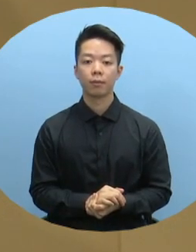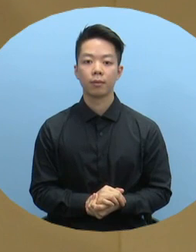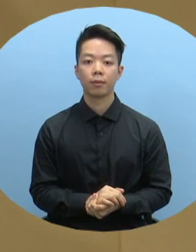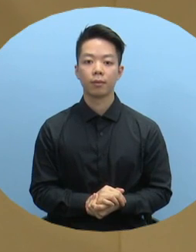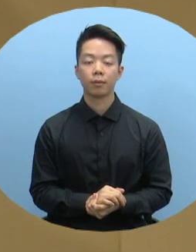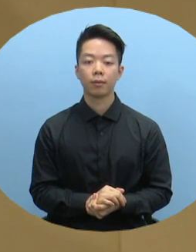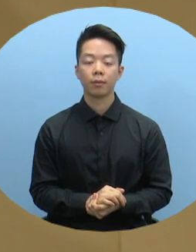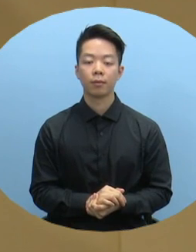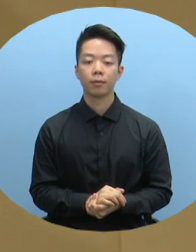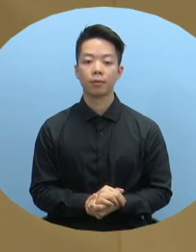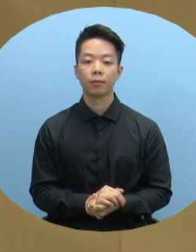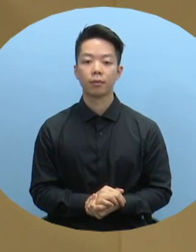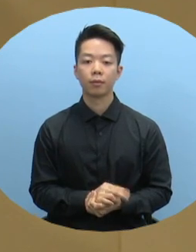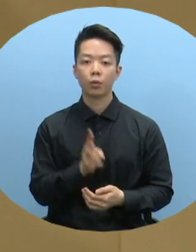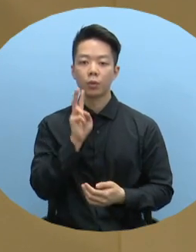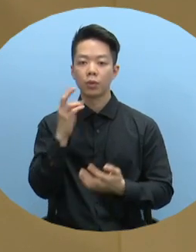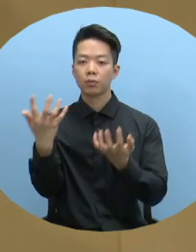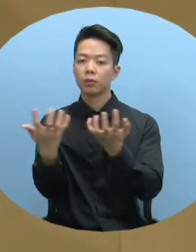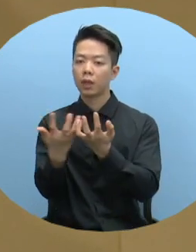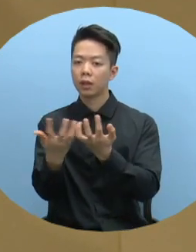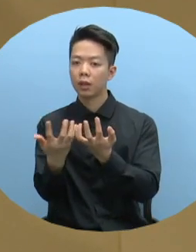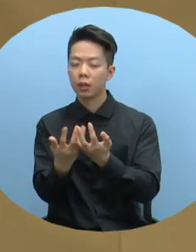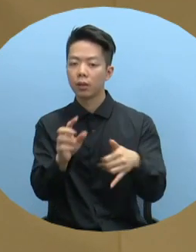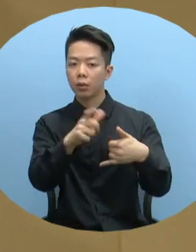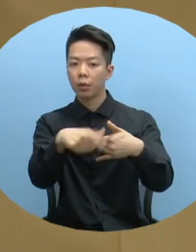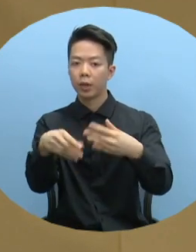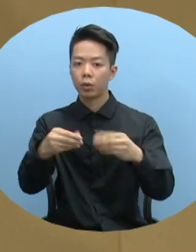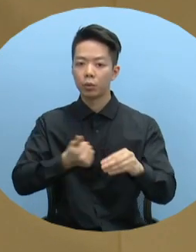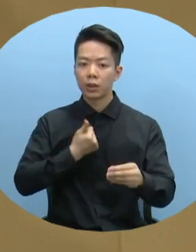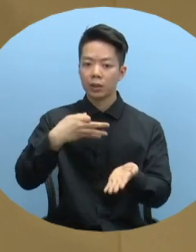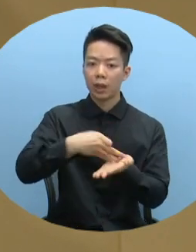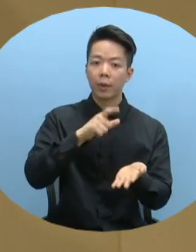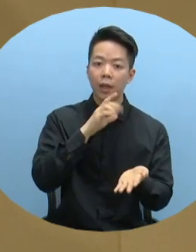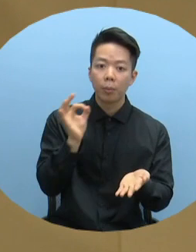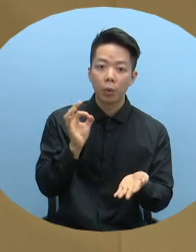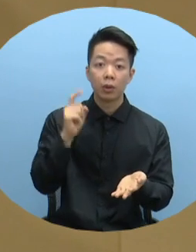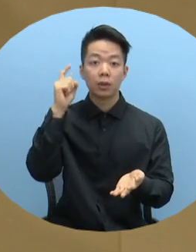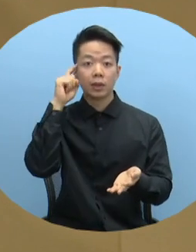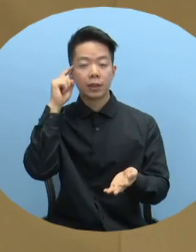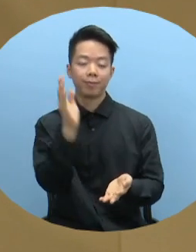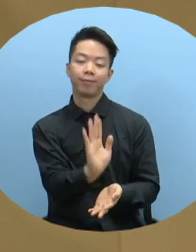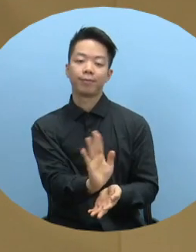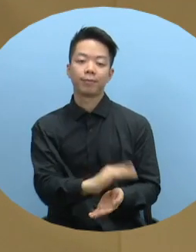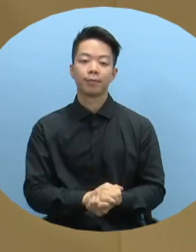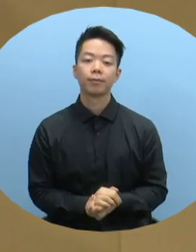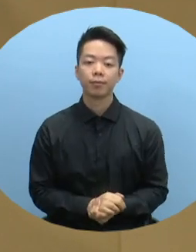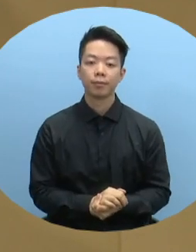哋不需要去知道個別老師有冇參與。我哋亦都唔需